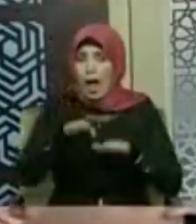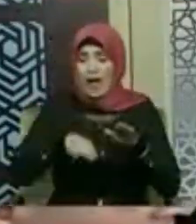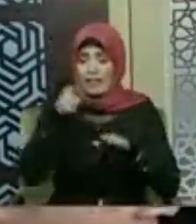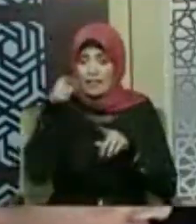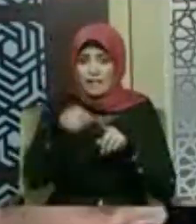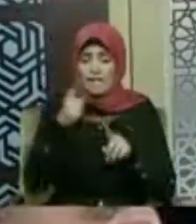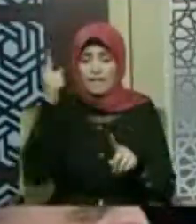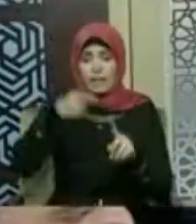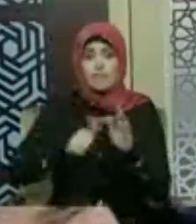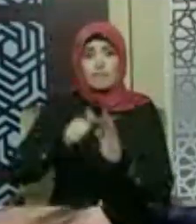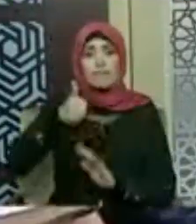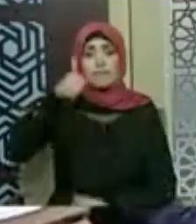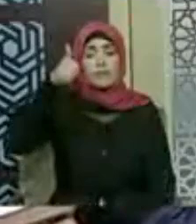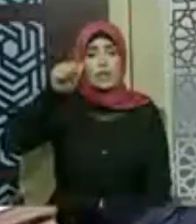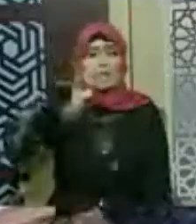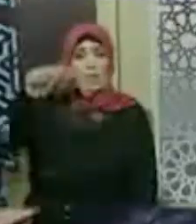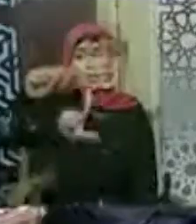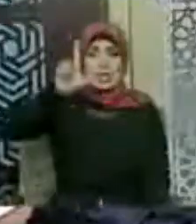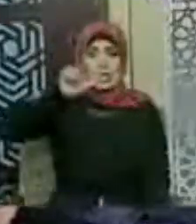ورجالي لو أنصفوهم لسادوا